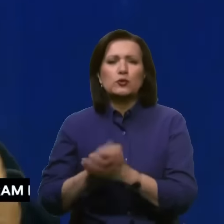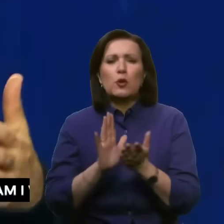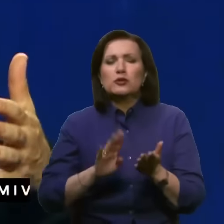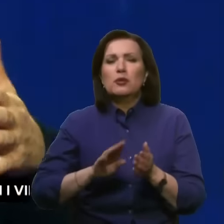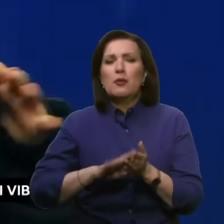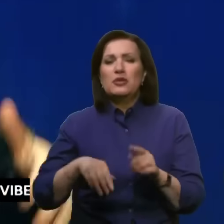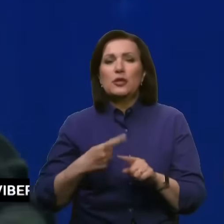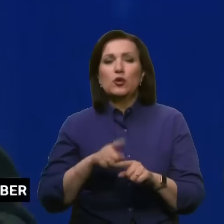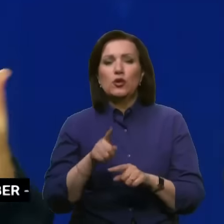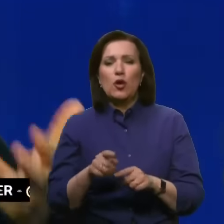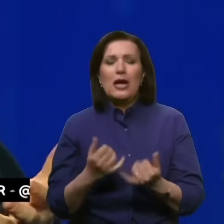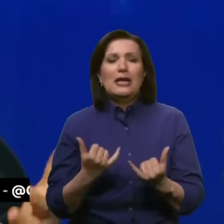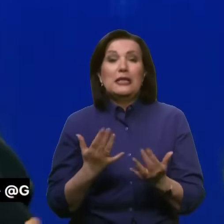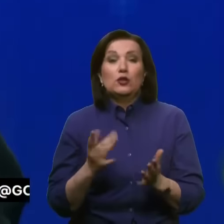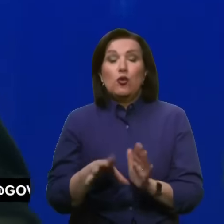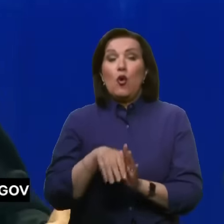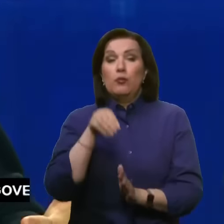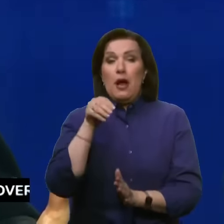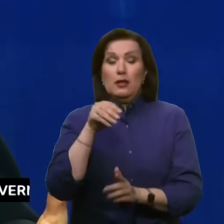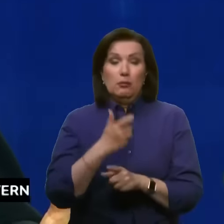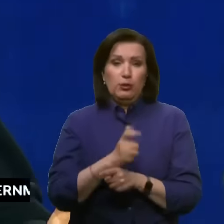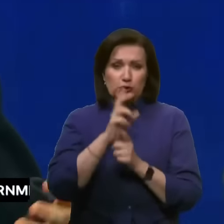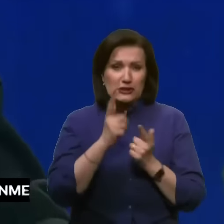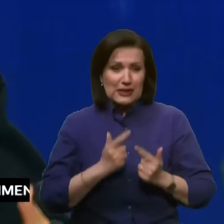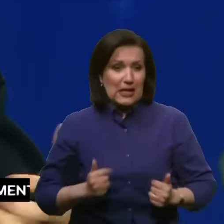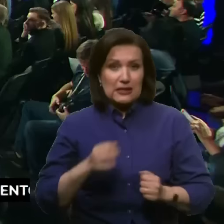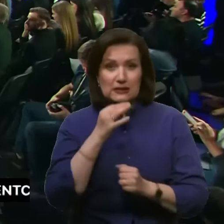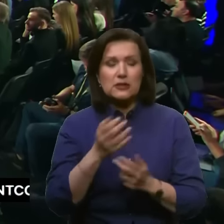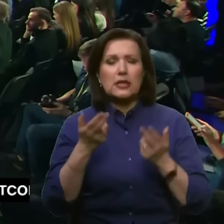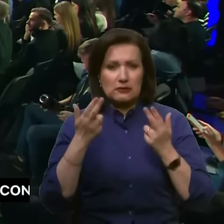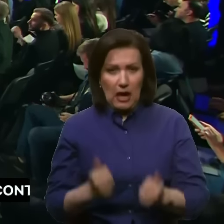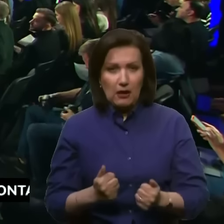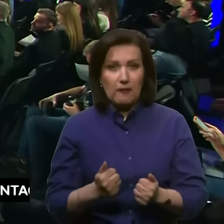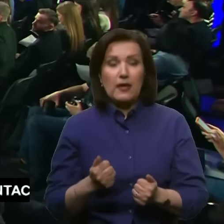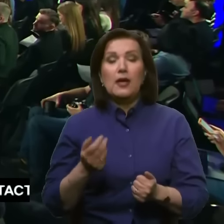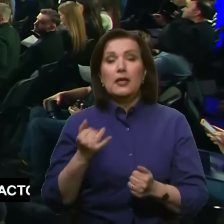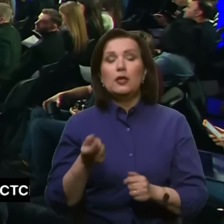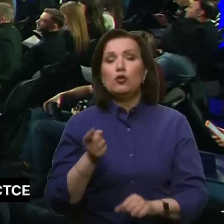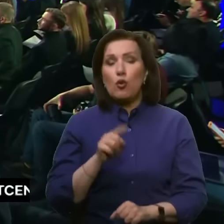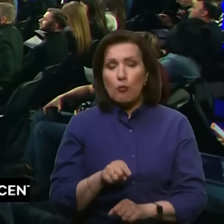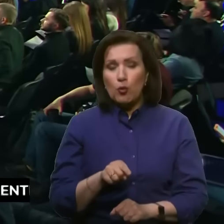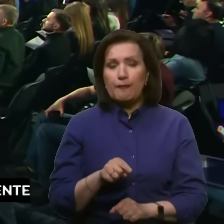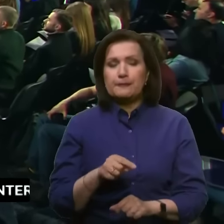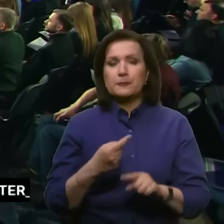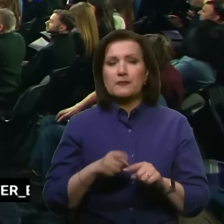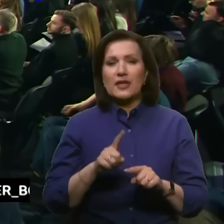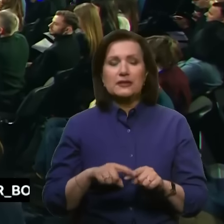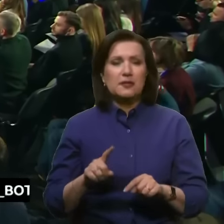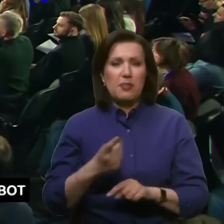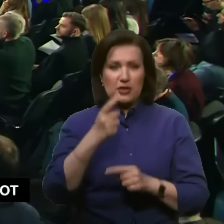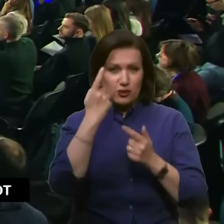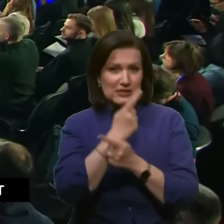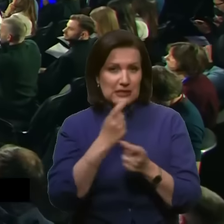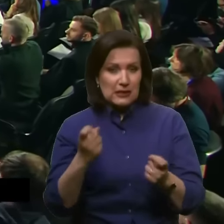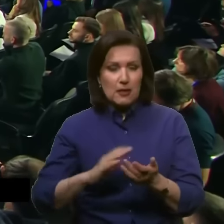після того, як його тільки що обрали. Тому що більшість країни сказала так. І тому ці перші